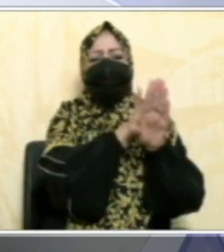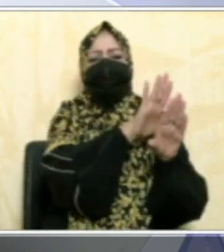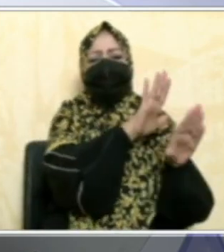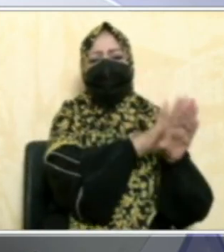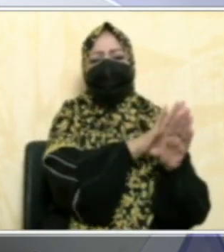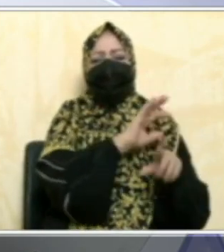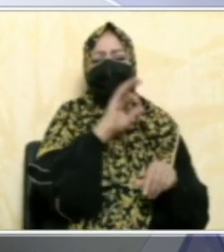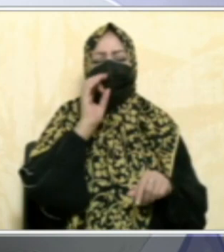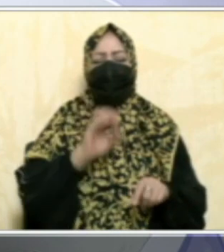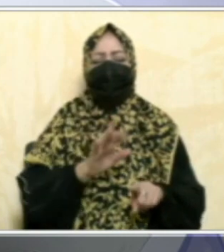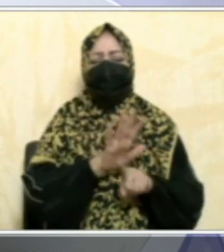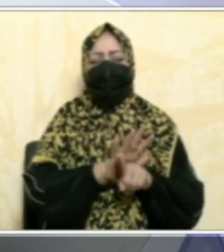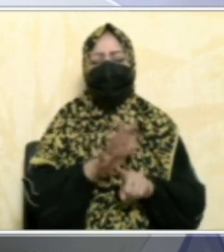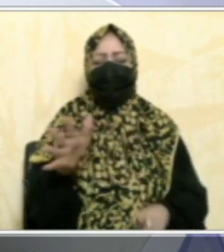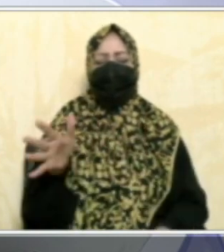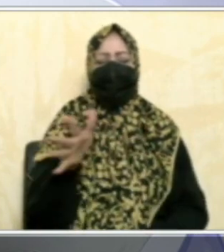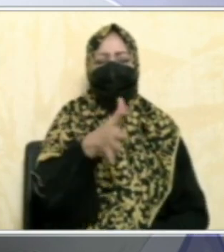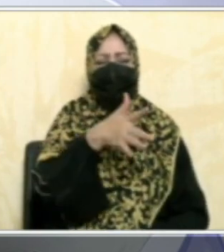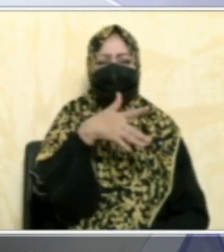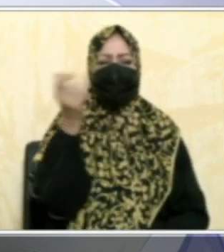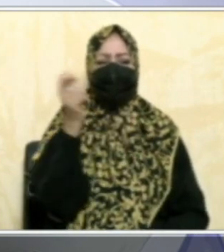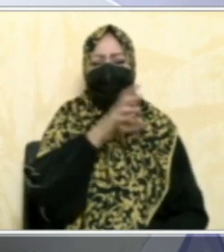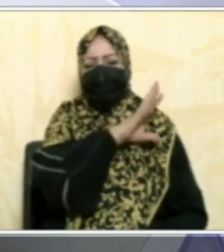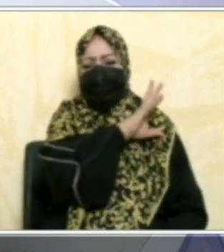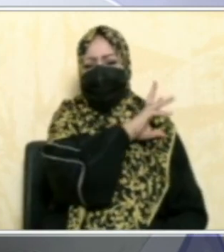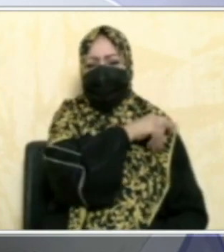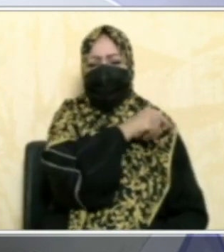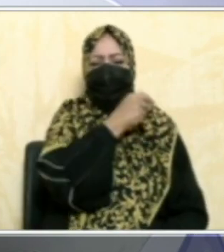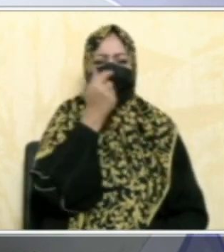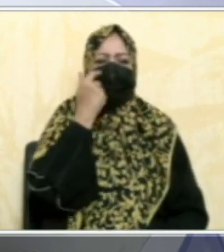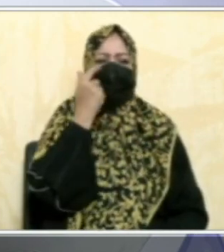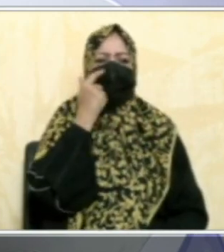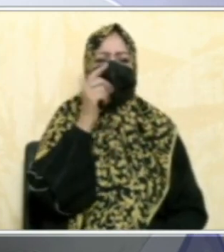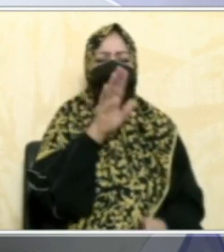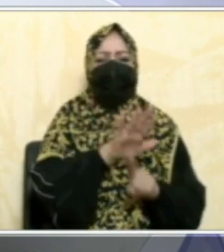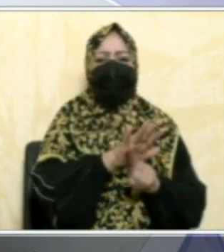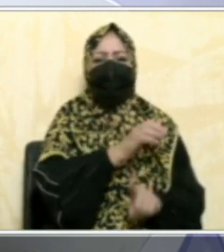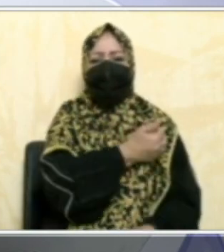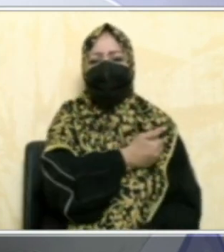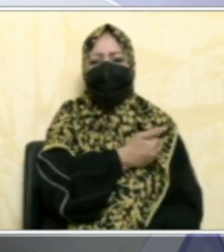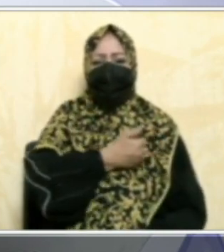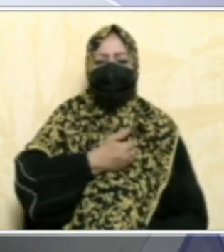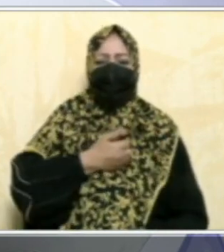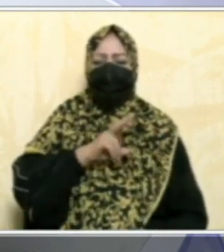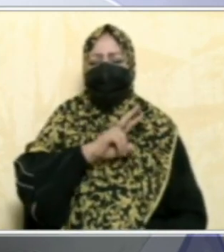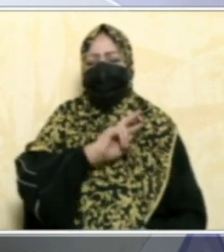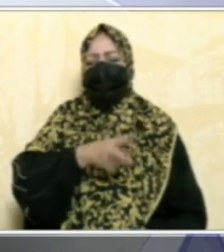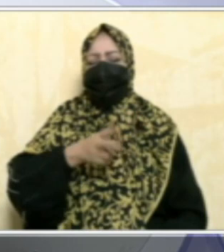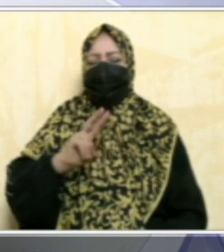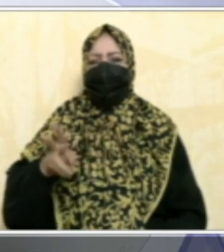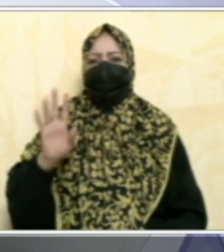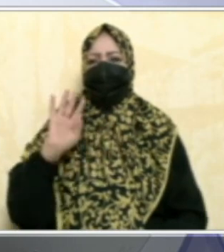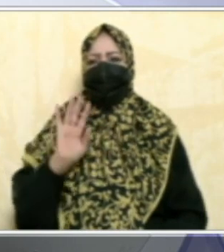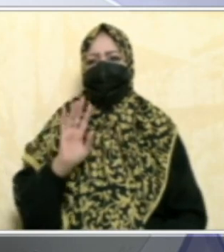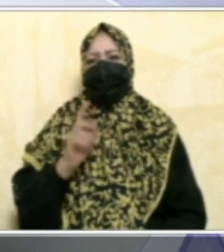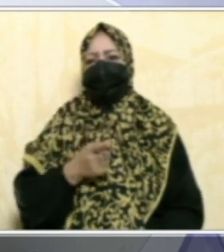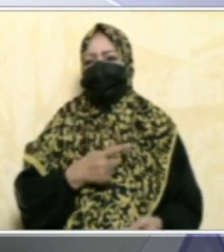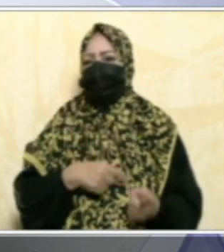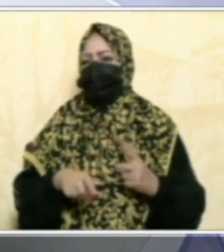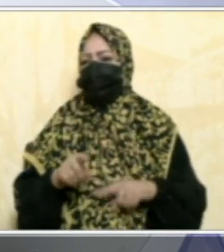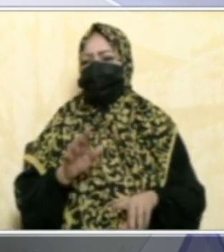العدو يعني بكل ما آتاه الله عز وجل من أنواع النصرة، لا يكلف الله نفسا إلا